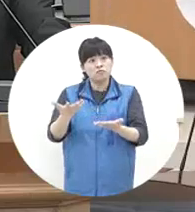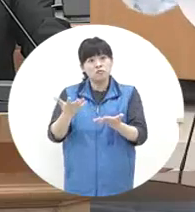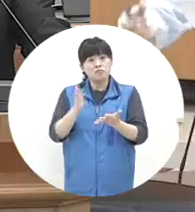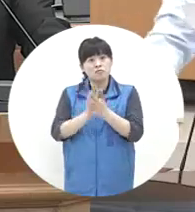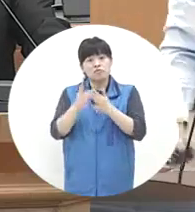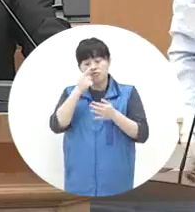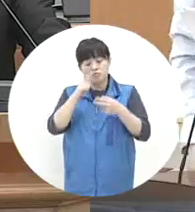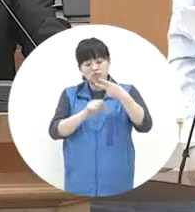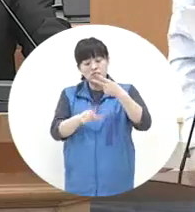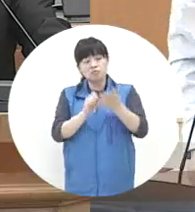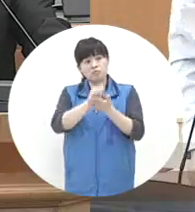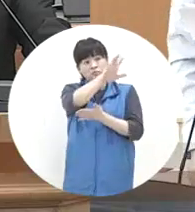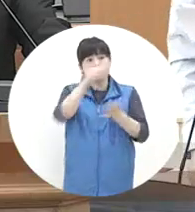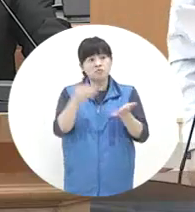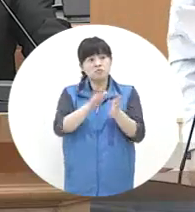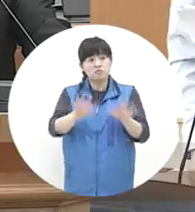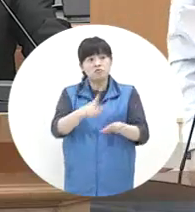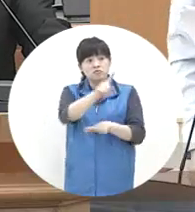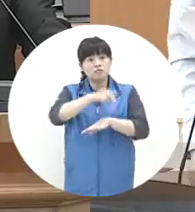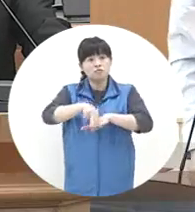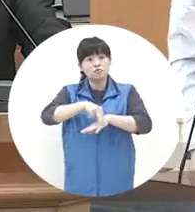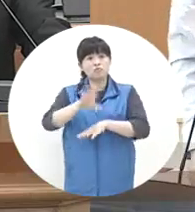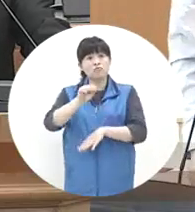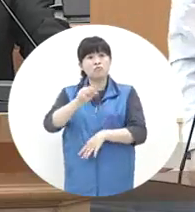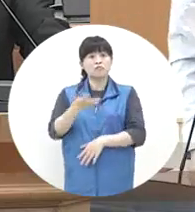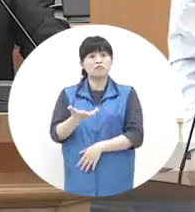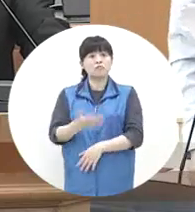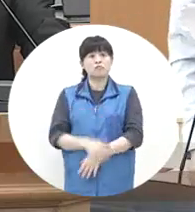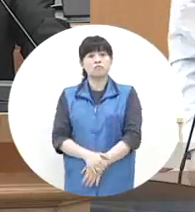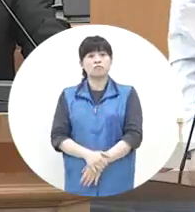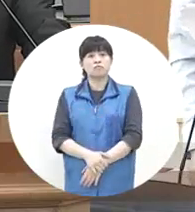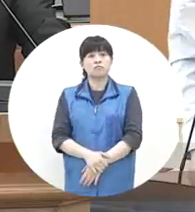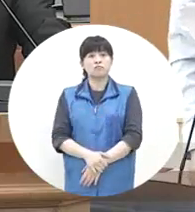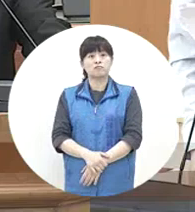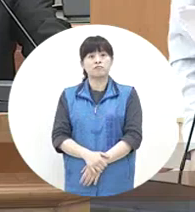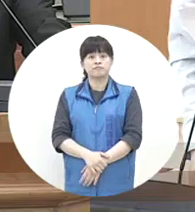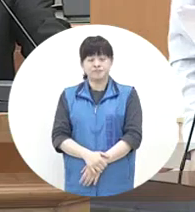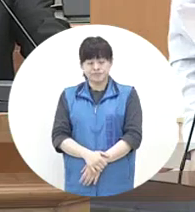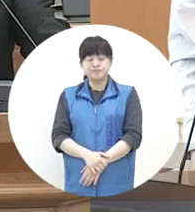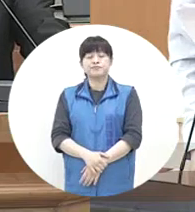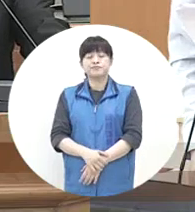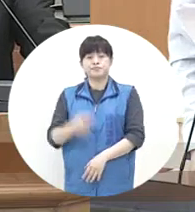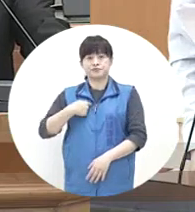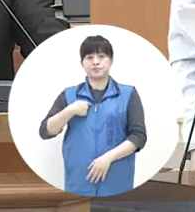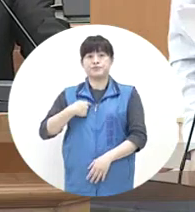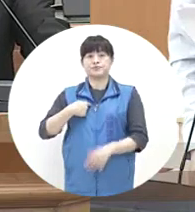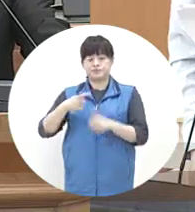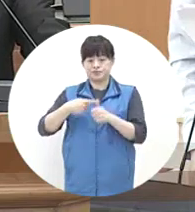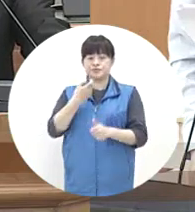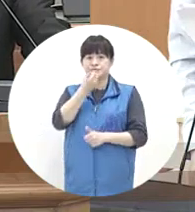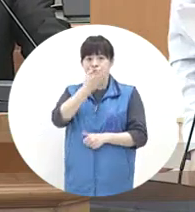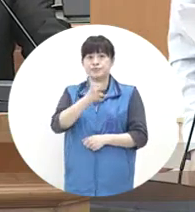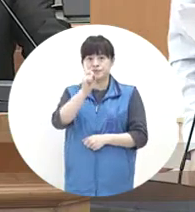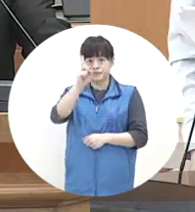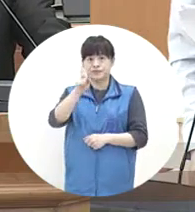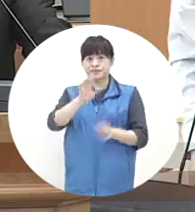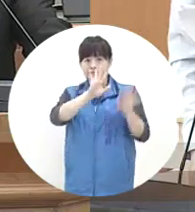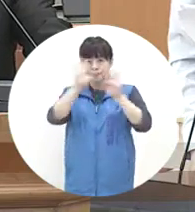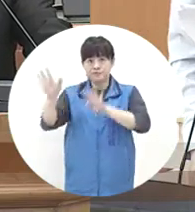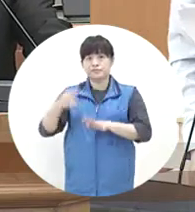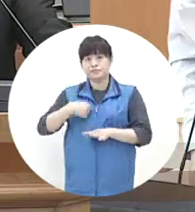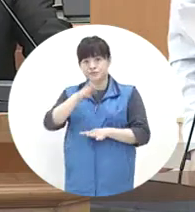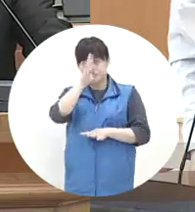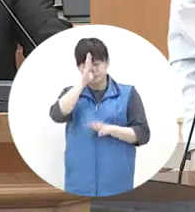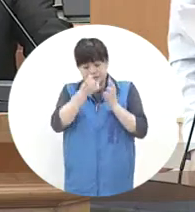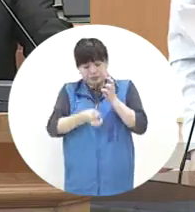二月跟你们讲到现在，你们有没有什么规划没有？ 这样子哈，我先讲一个状况，然后我请细节